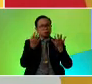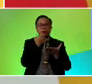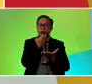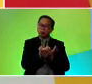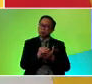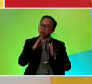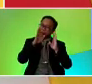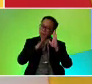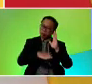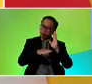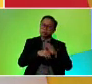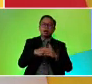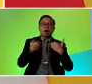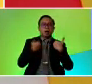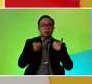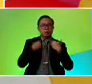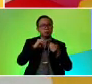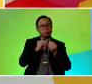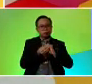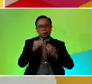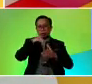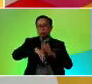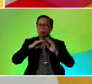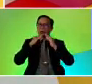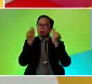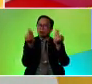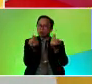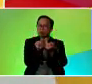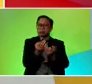menyebabkan ada konflik dengan keluarga Oke